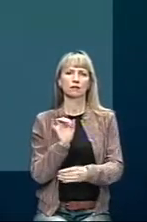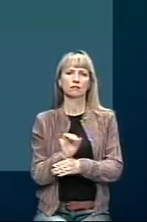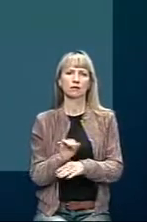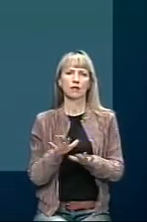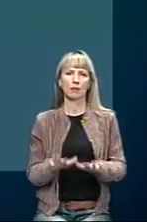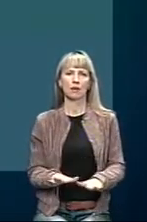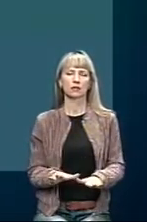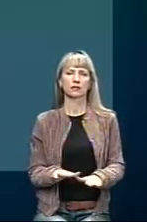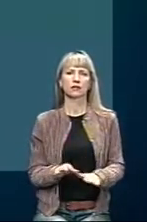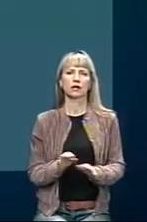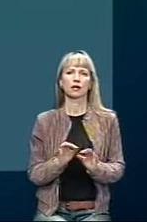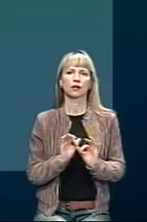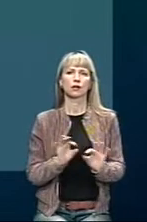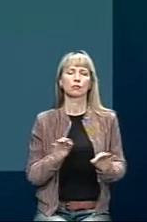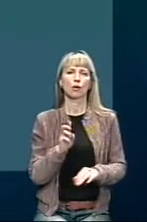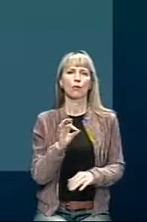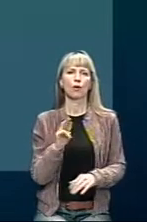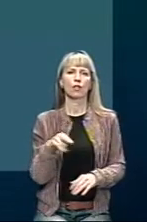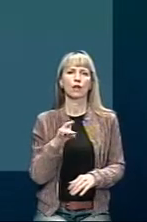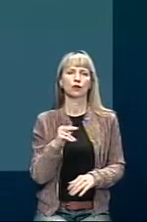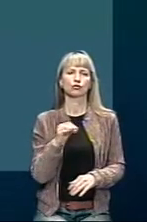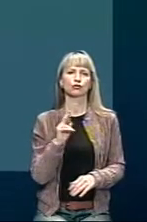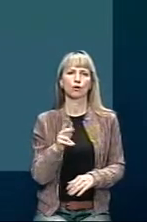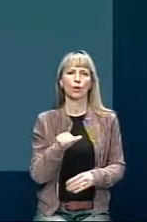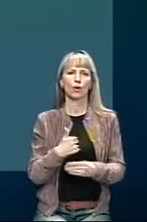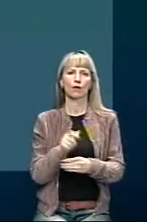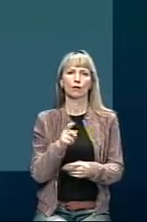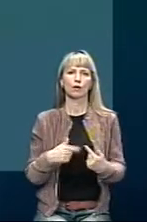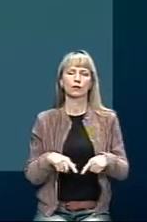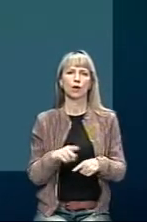місці, розповів Володимир Бондарчук, голова громадської організації